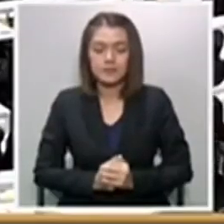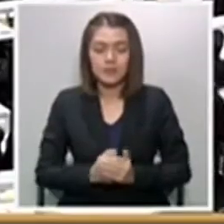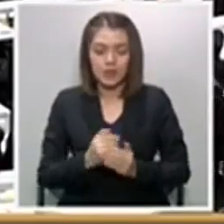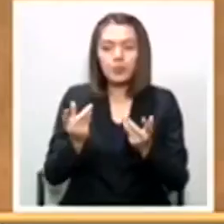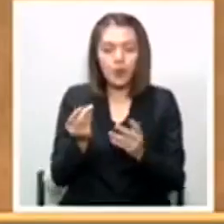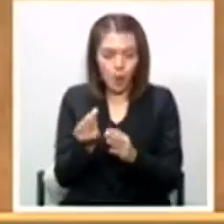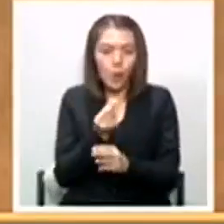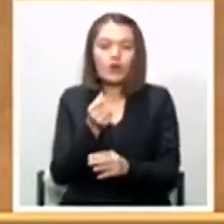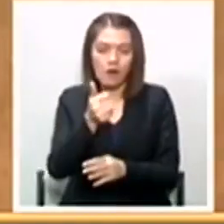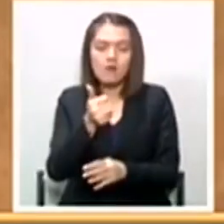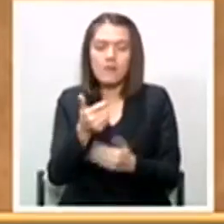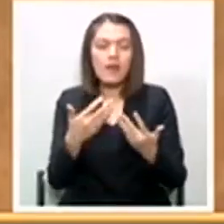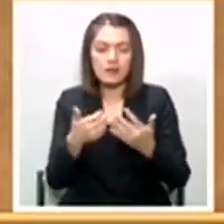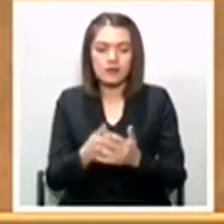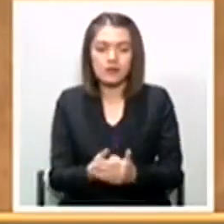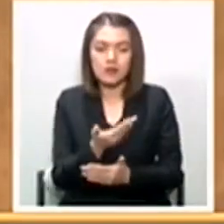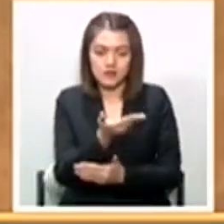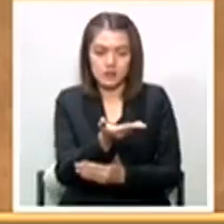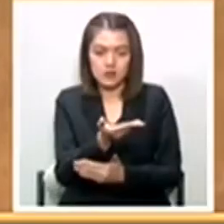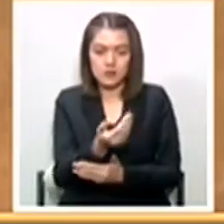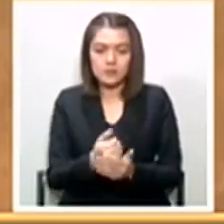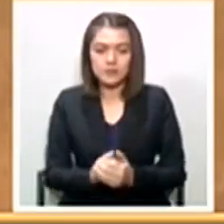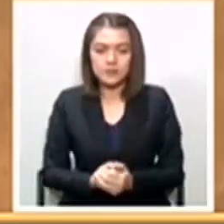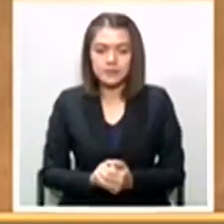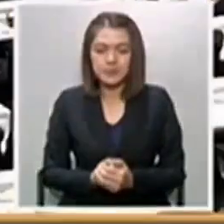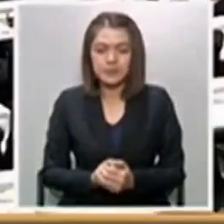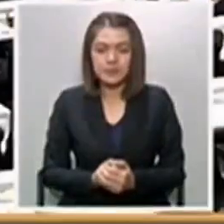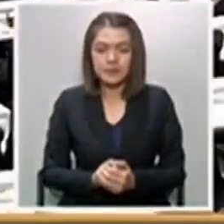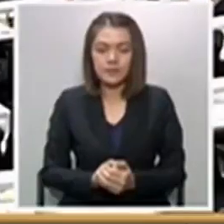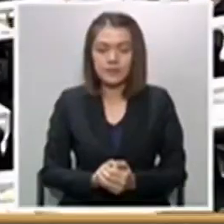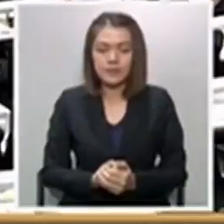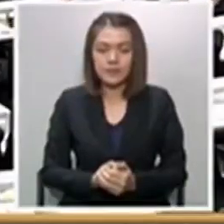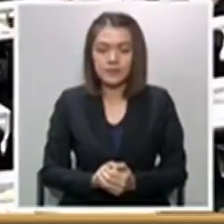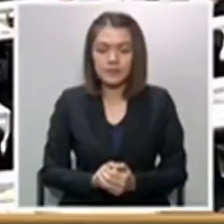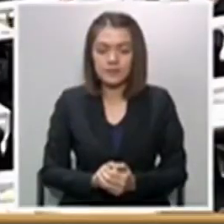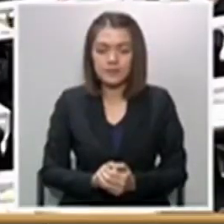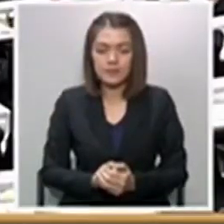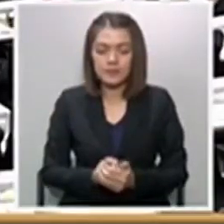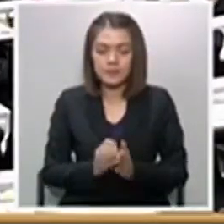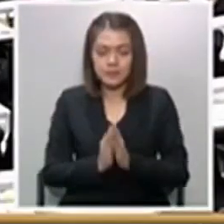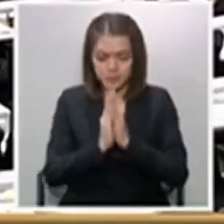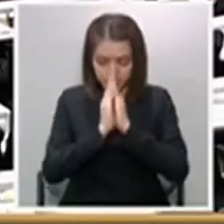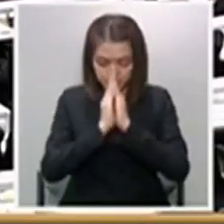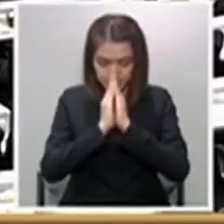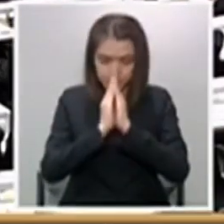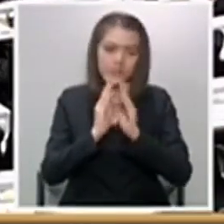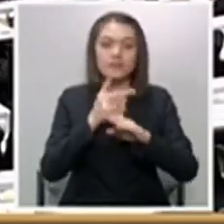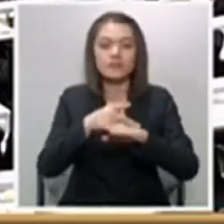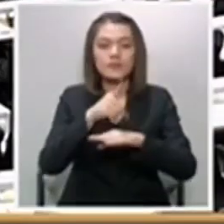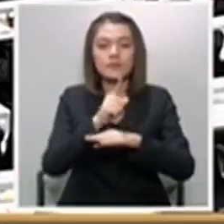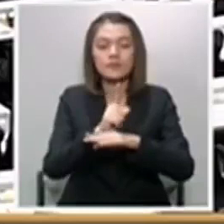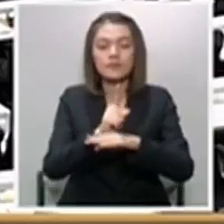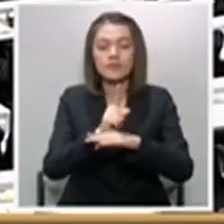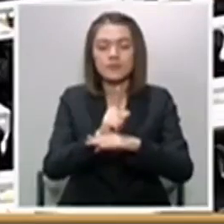ไปครับครับเชิญนะครับท่านไปปูนนะ สสซีรัฐบาลที่ลุกขึ้นมาปกป้องรัฐบาลอย่างแข็